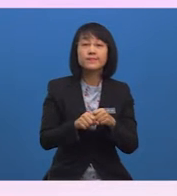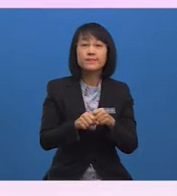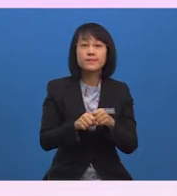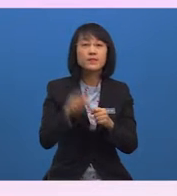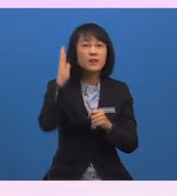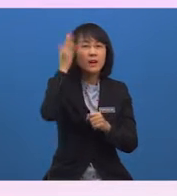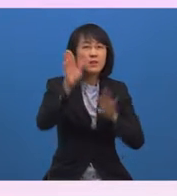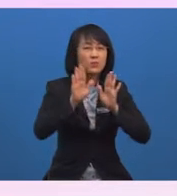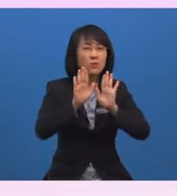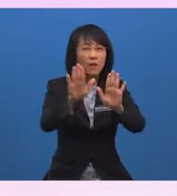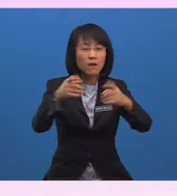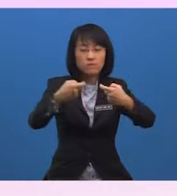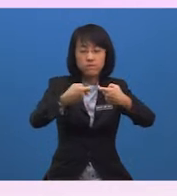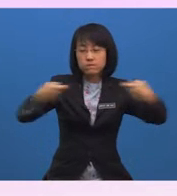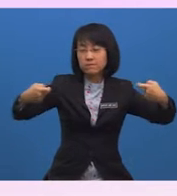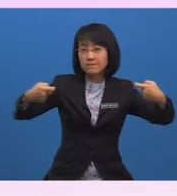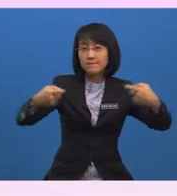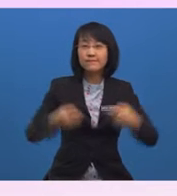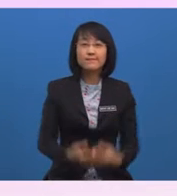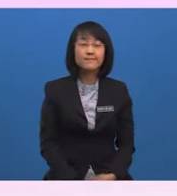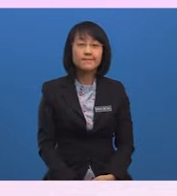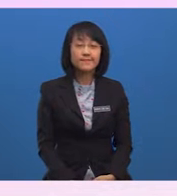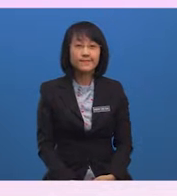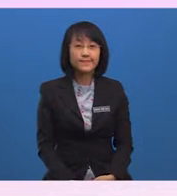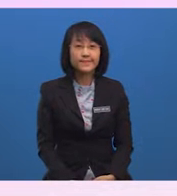akan menolak antara satu sama lain.